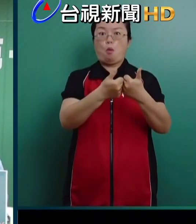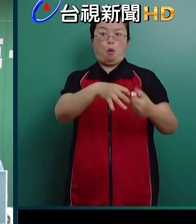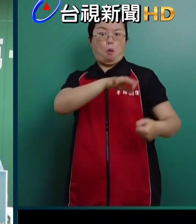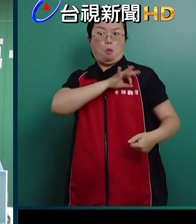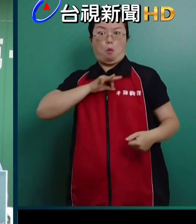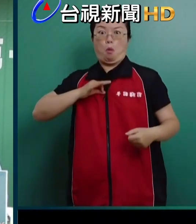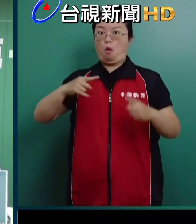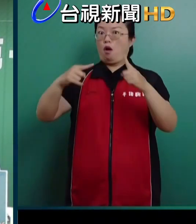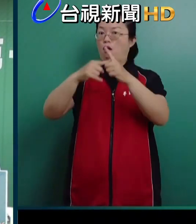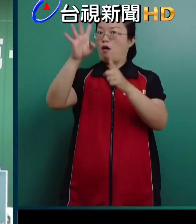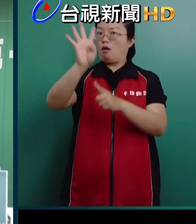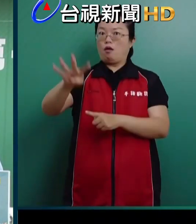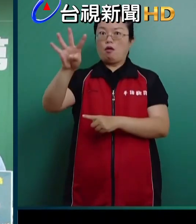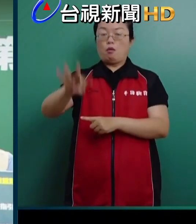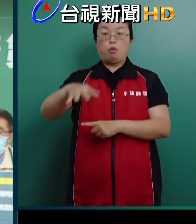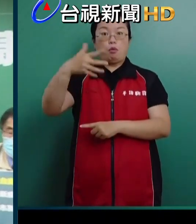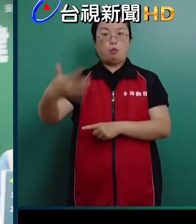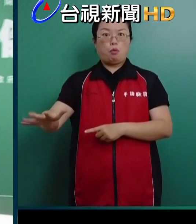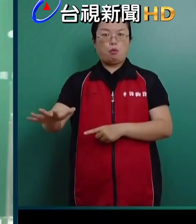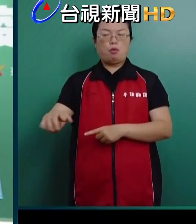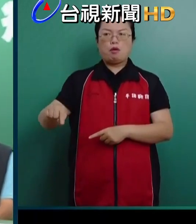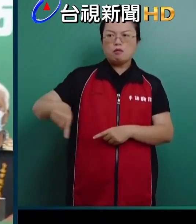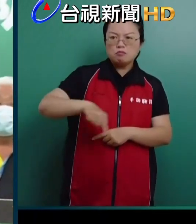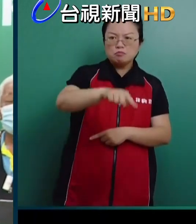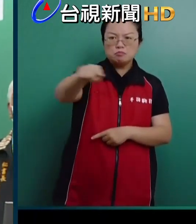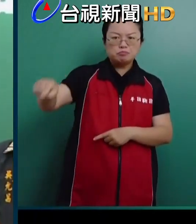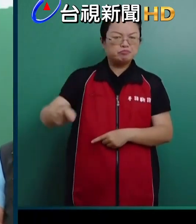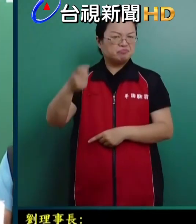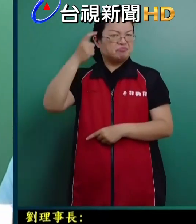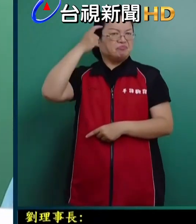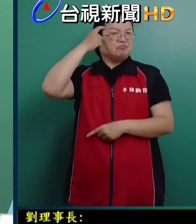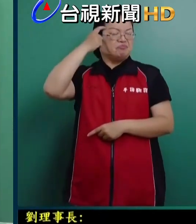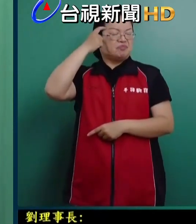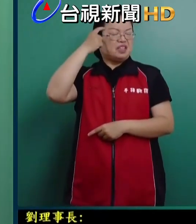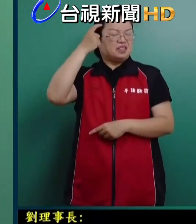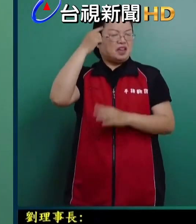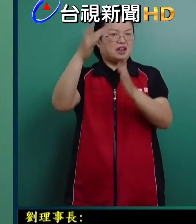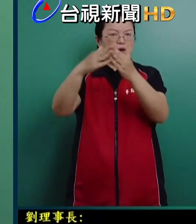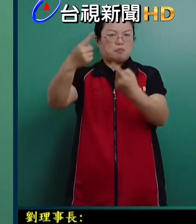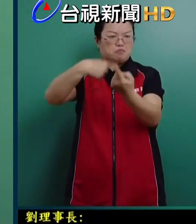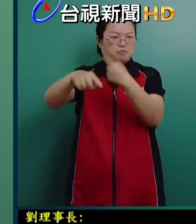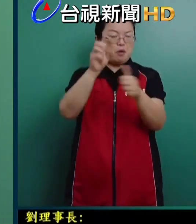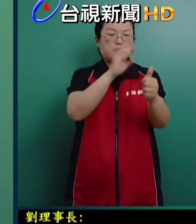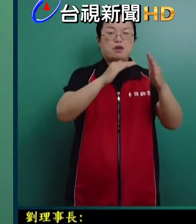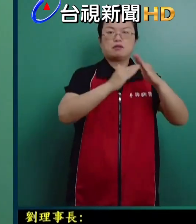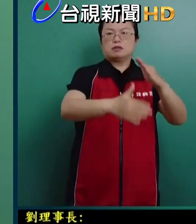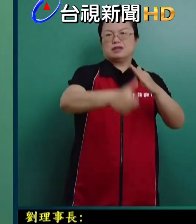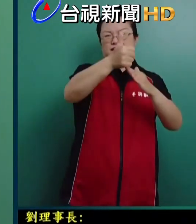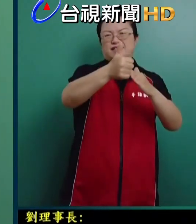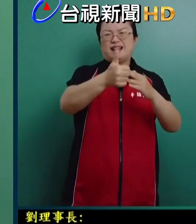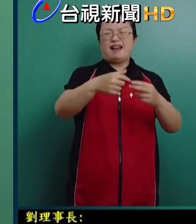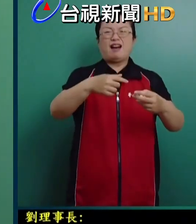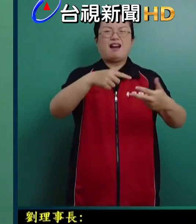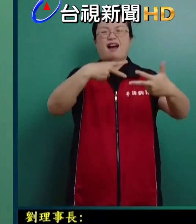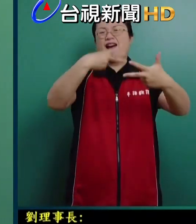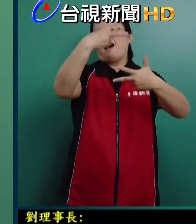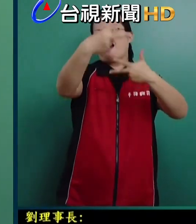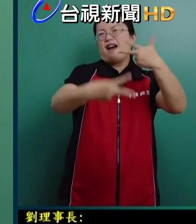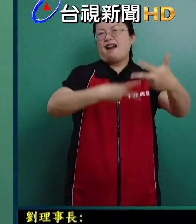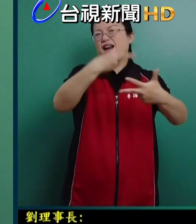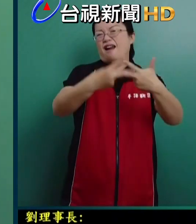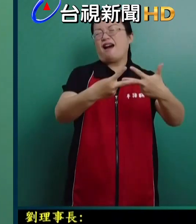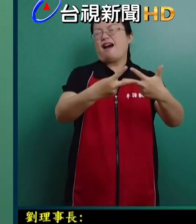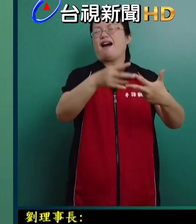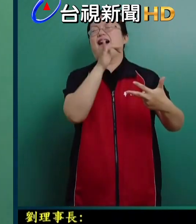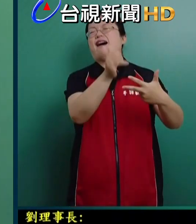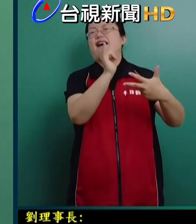啦。啊，遮普遍的，大家拢要建议市长讲，咱无差两礼拜。啊，看